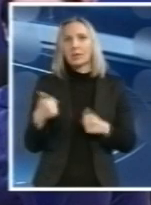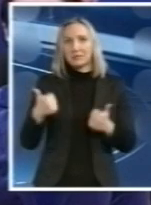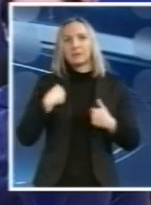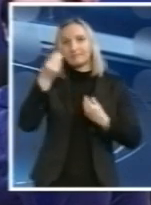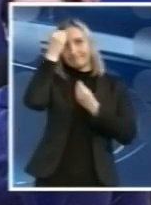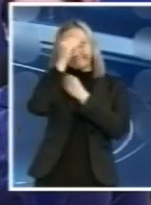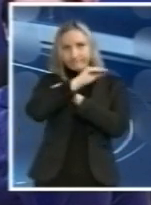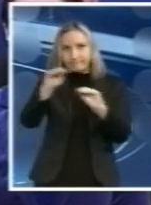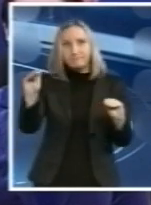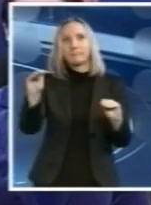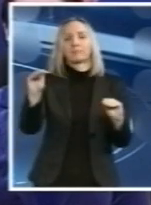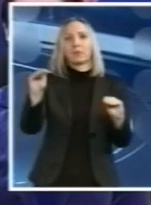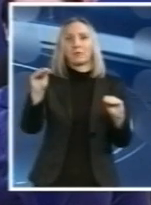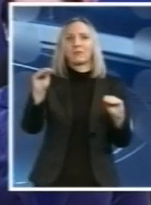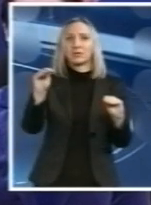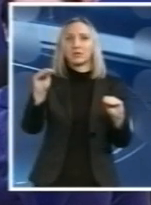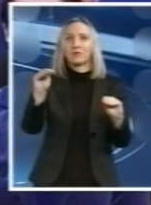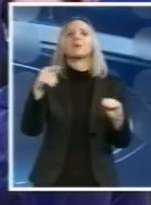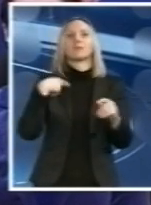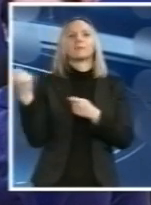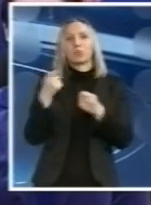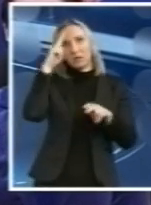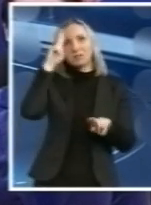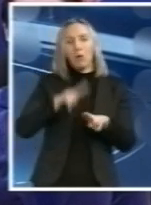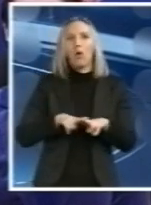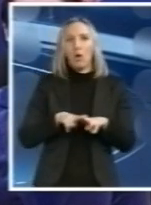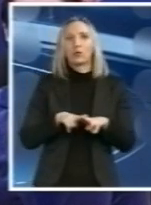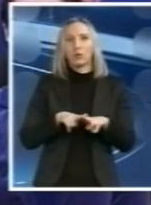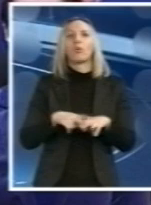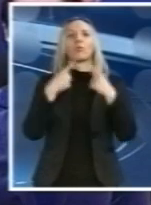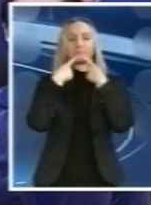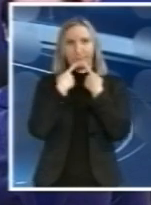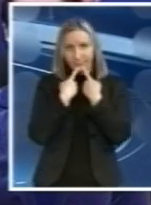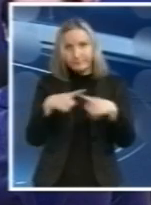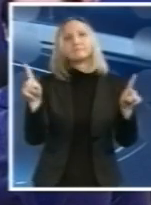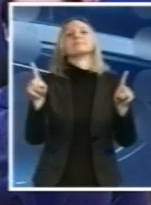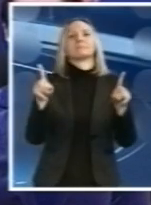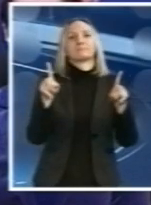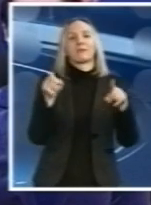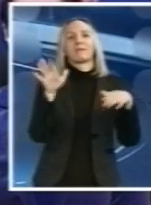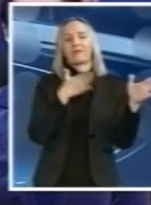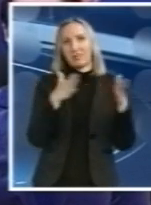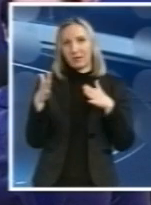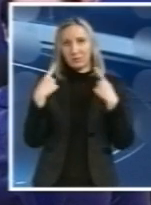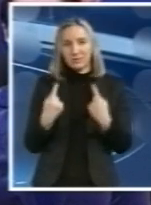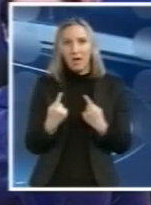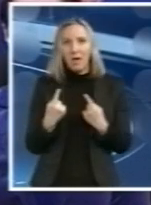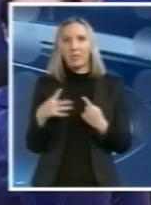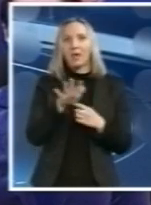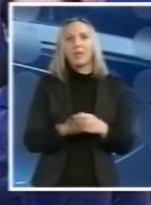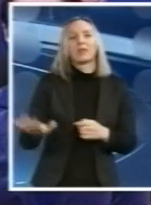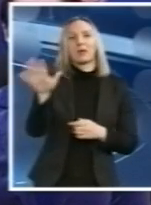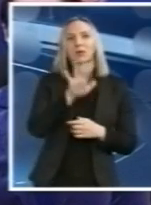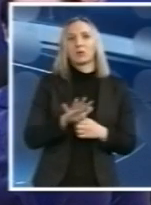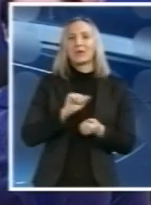Obaveštavam vas da smo doneli odluku o proglašenju vanrednog stanja na